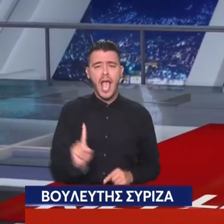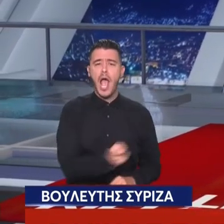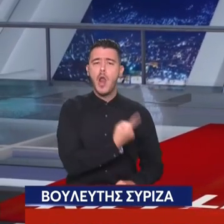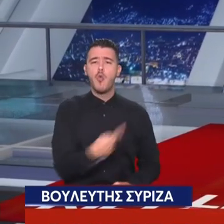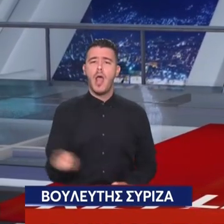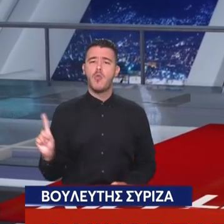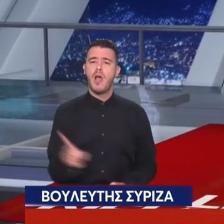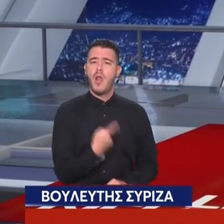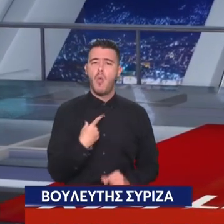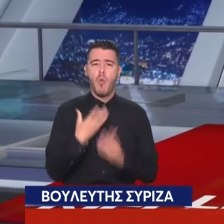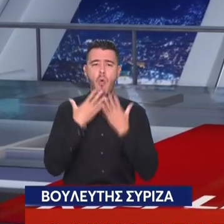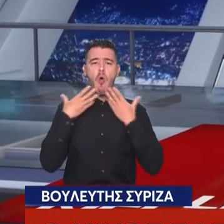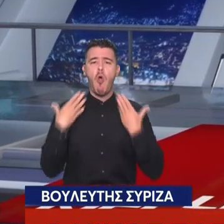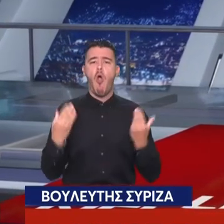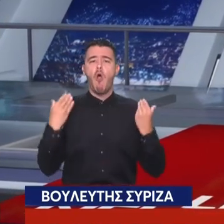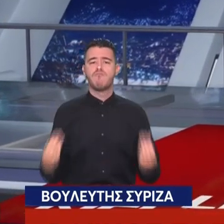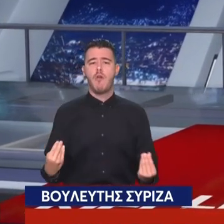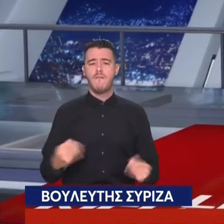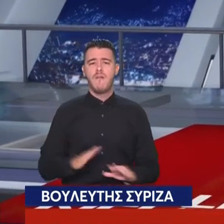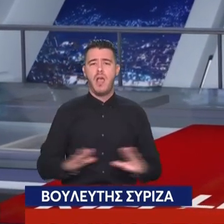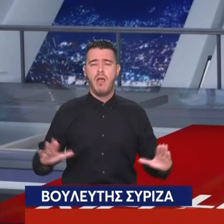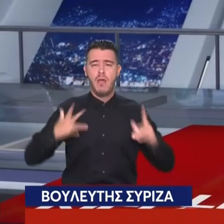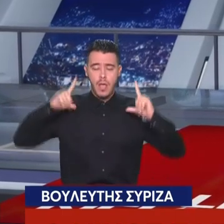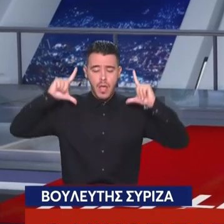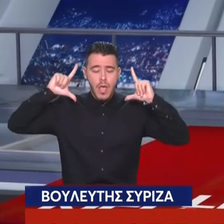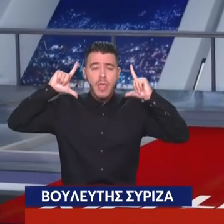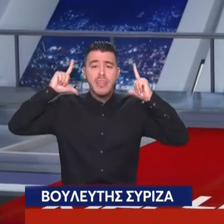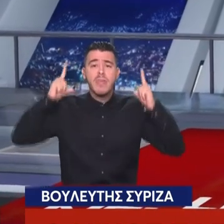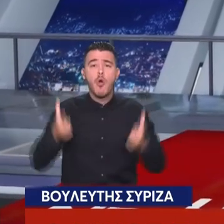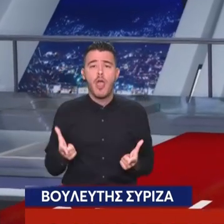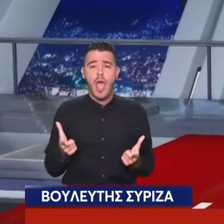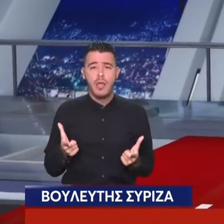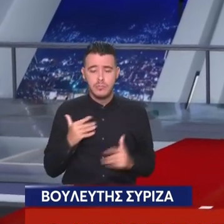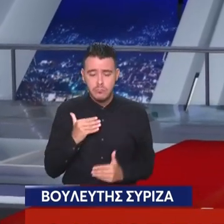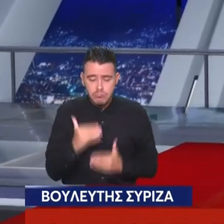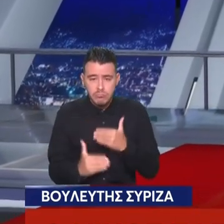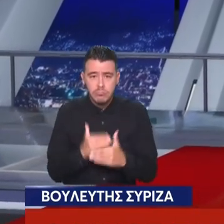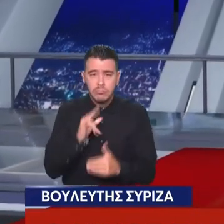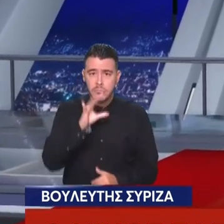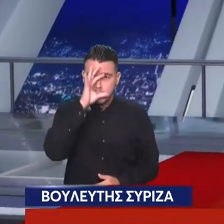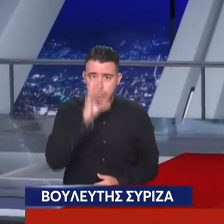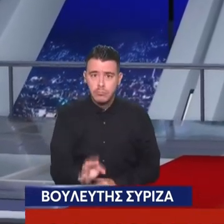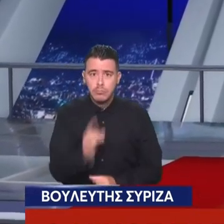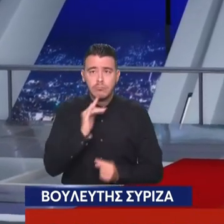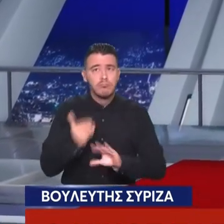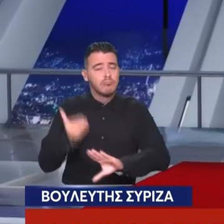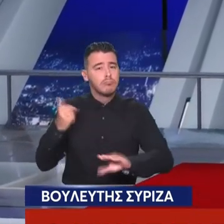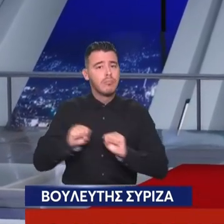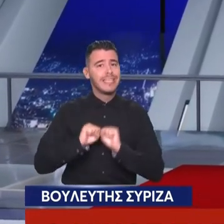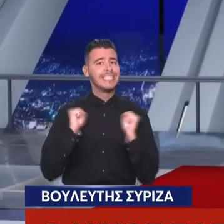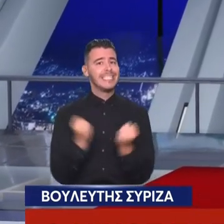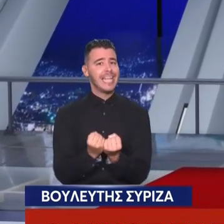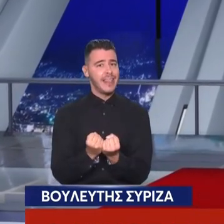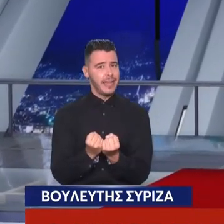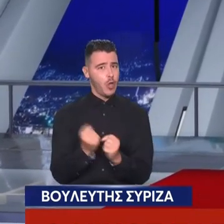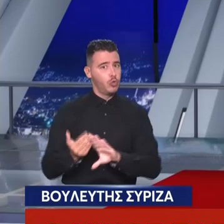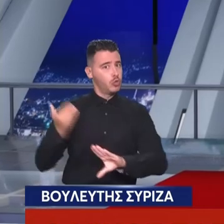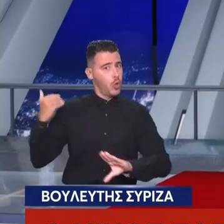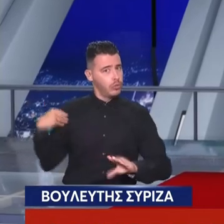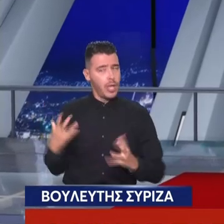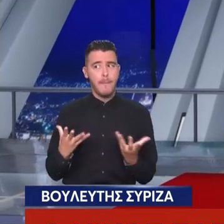μας αλήθεια, είναι μια αλήθεια η οποία έχει αναφανεί από το συνέδριο του περασμένου χρόνου. Υπήρχαν σύντροφοι και συντρόφισσες που διαφωνούσαν με το